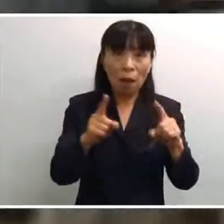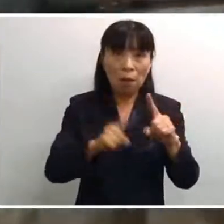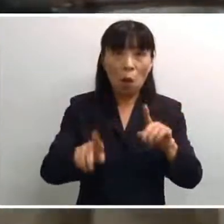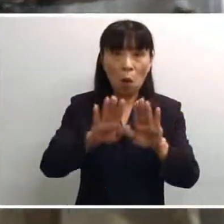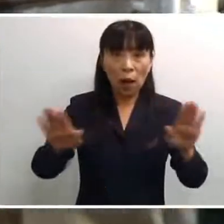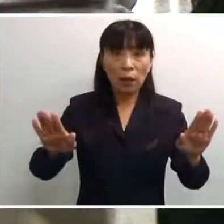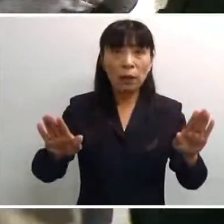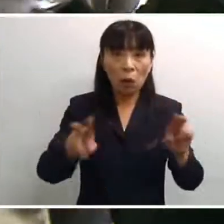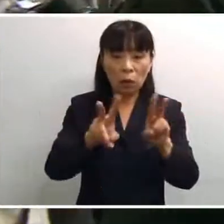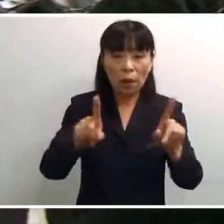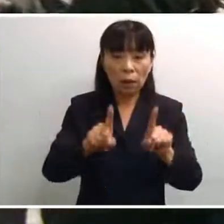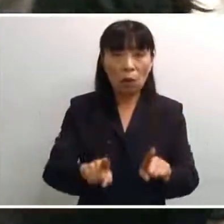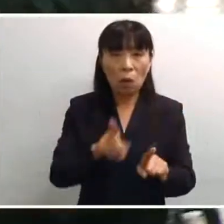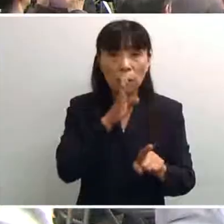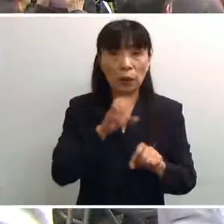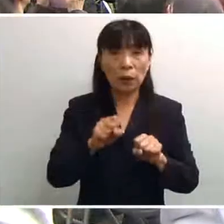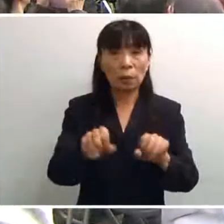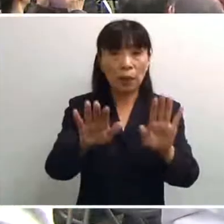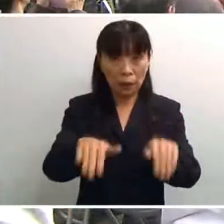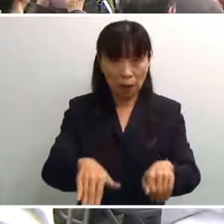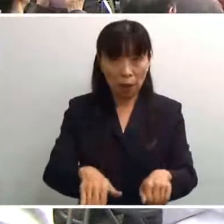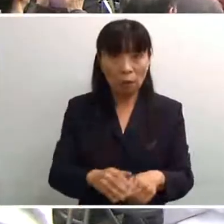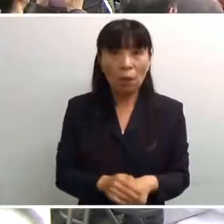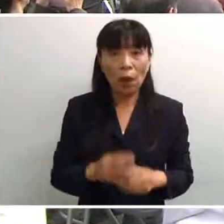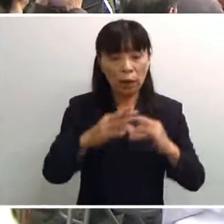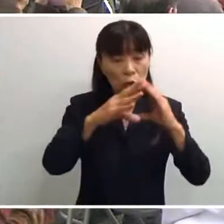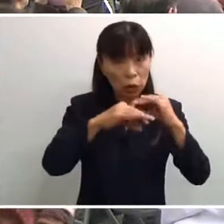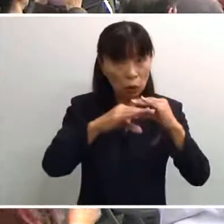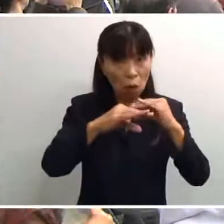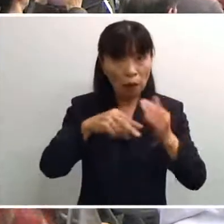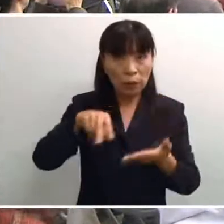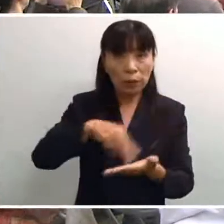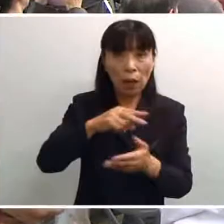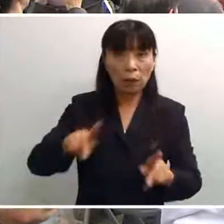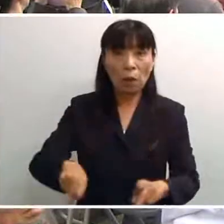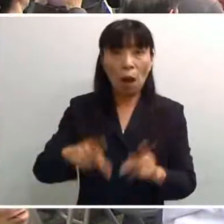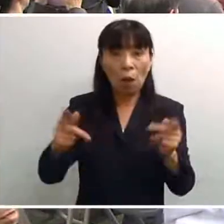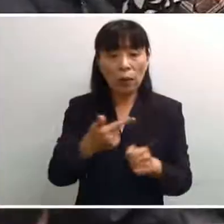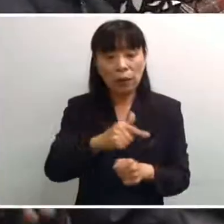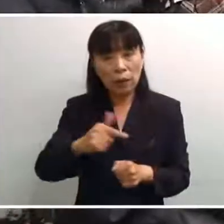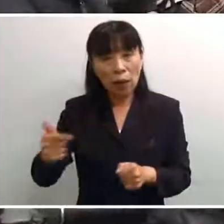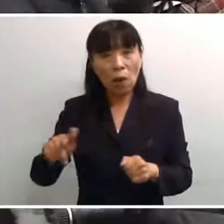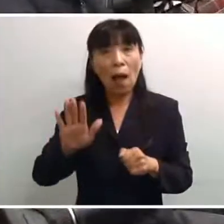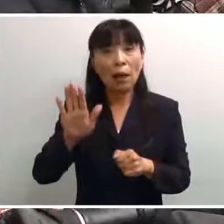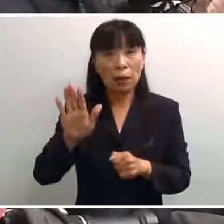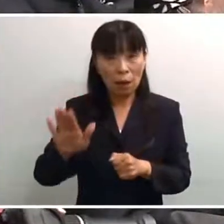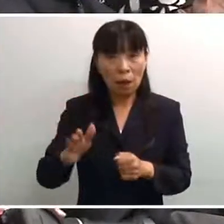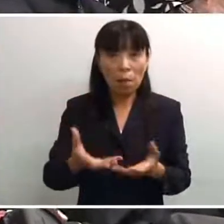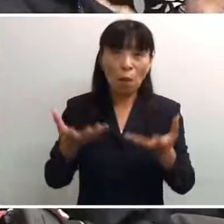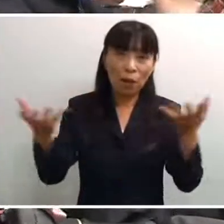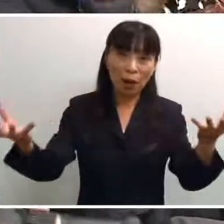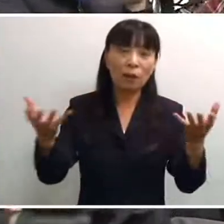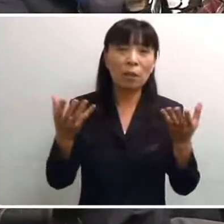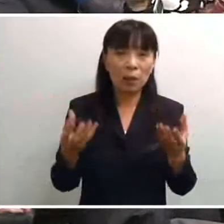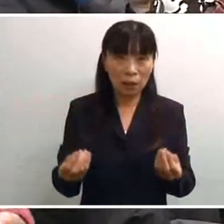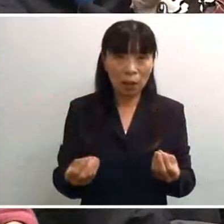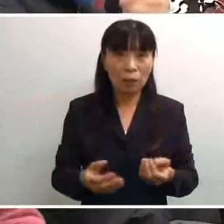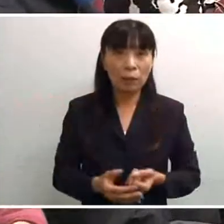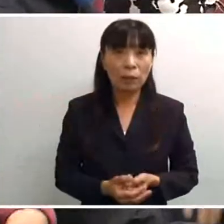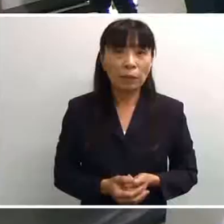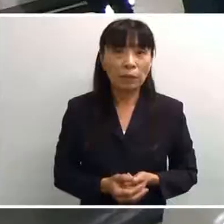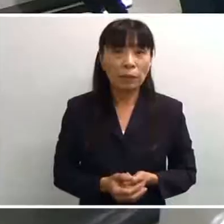公開するイベントを実施しました。吹奏楽の演奏やダンスパフォーマンスなどが行われて盛り上がっていました